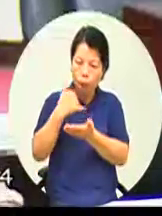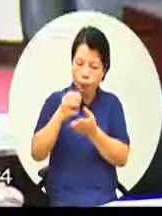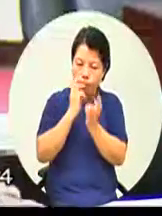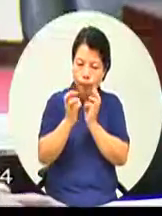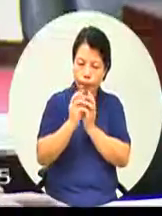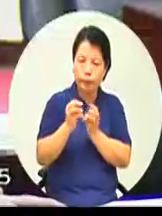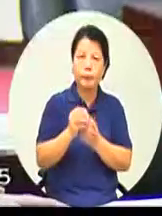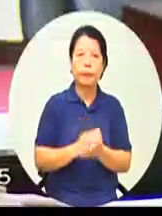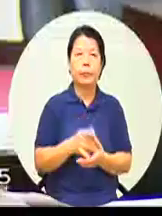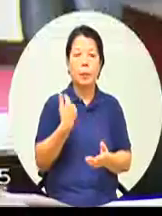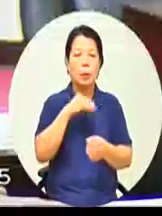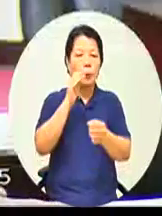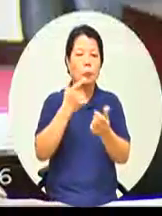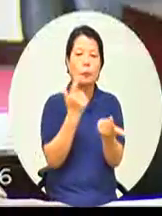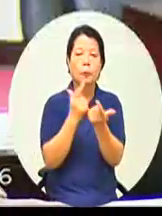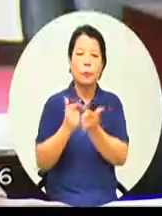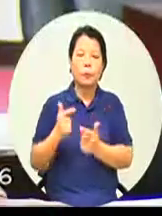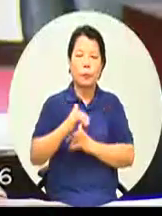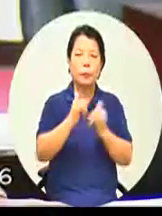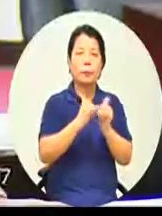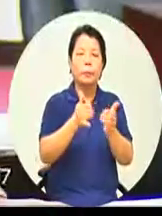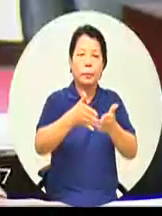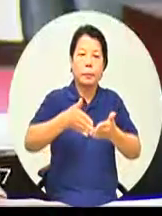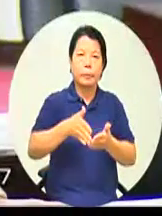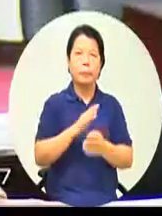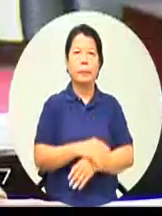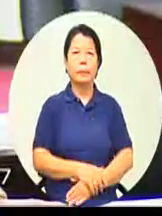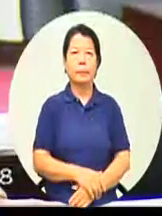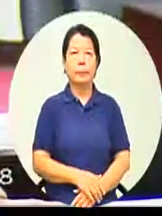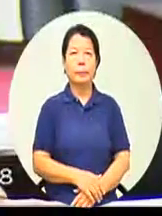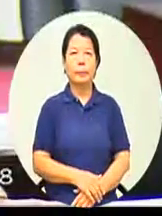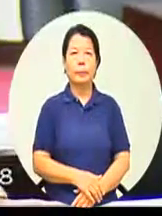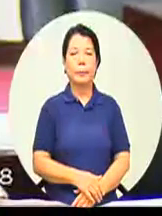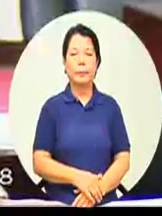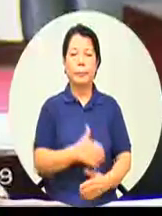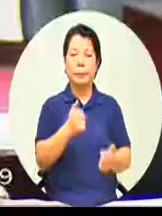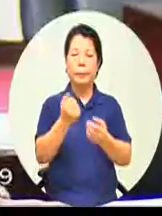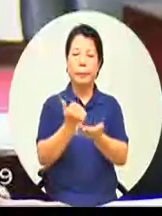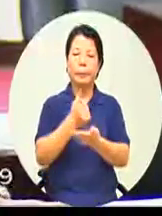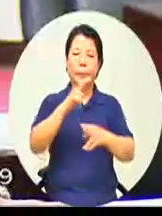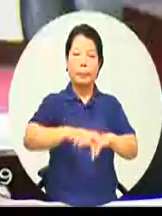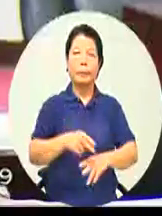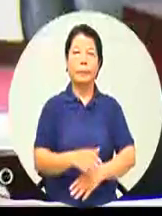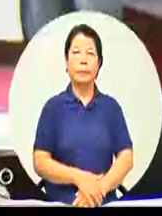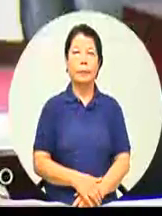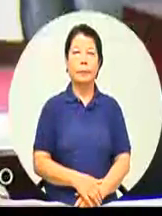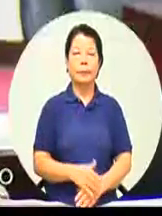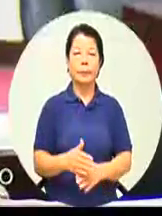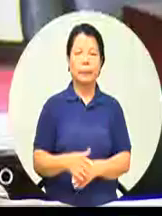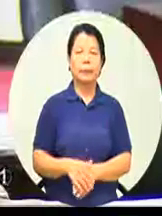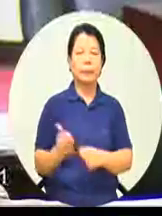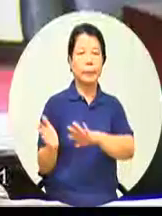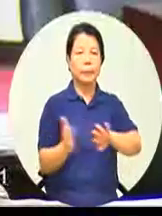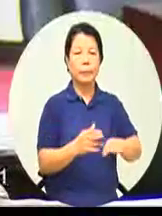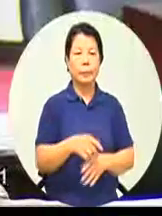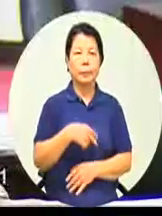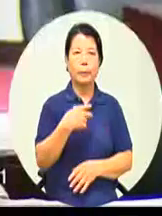出来，来符合这个社会的需求了。好，谢谢局长，您请坐。 谢谢。 那第二个呢，我